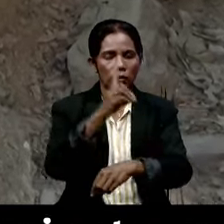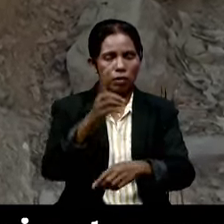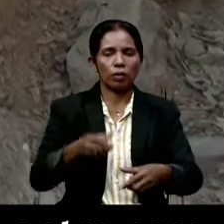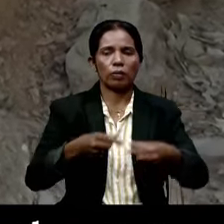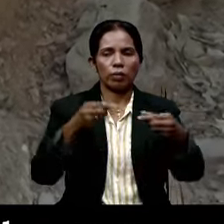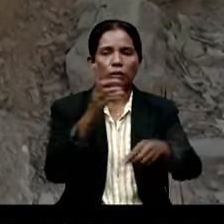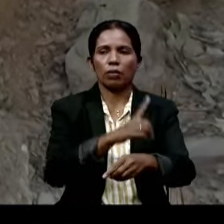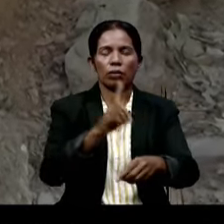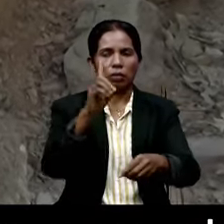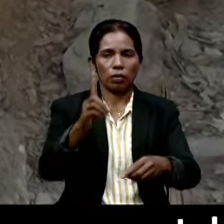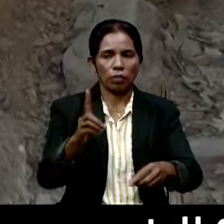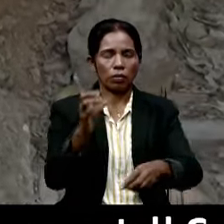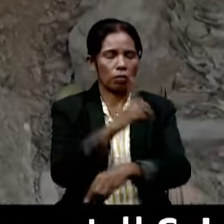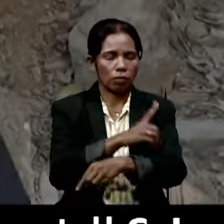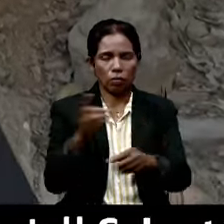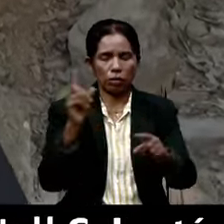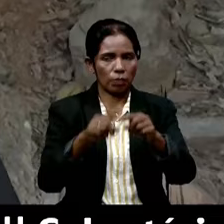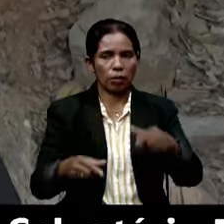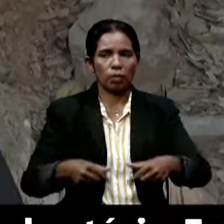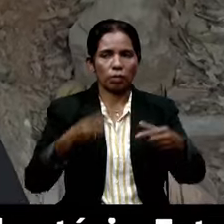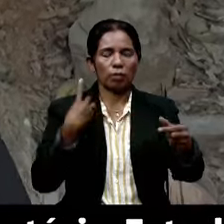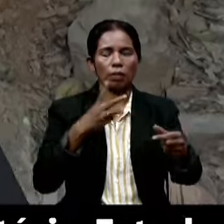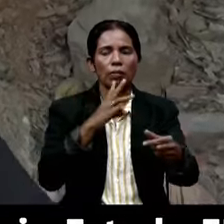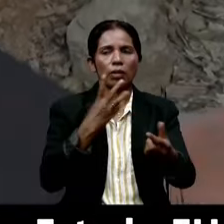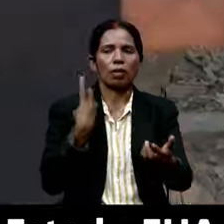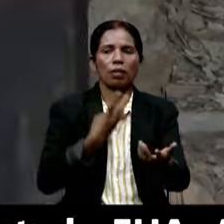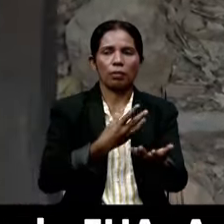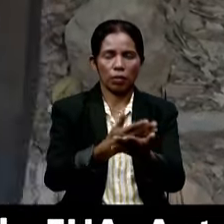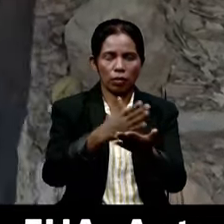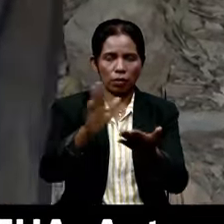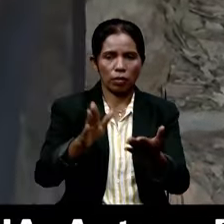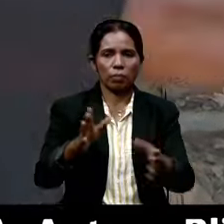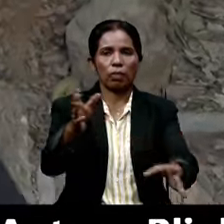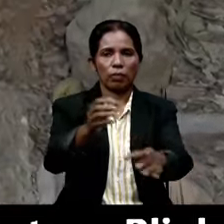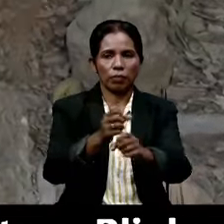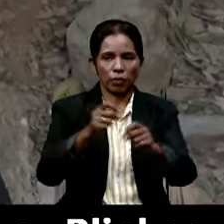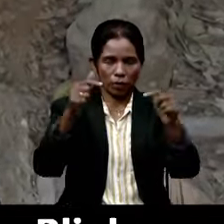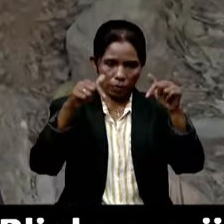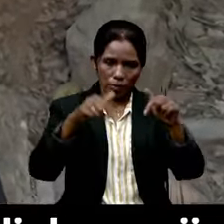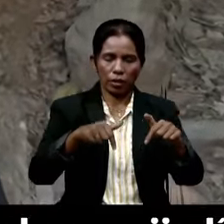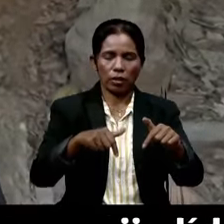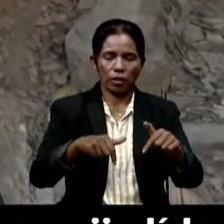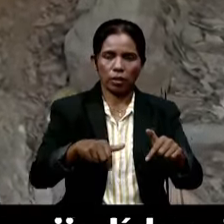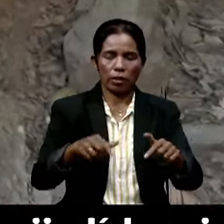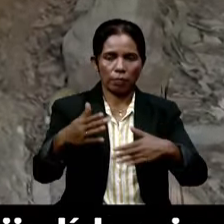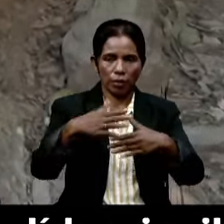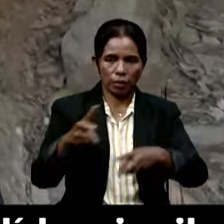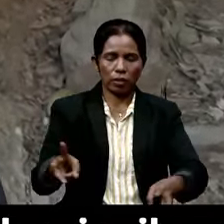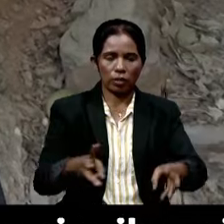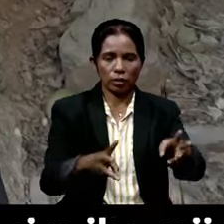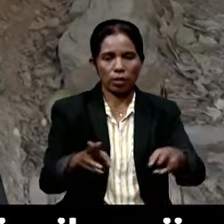Ni tidak mungkin folor loron. Amben am hola. Sala mai kuru ya tu mai. Mo na apa ne mo tana apa